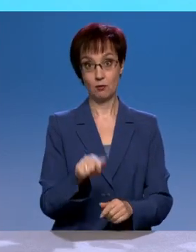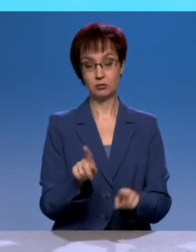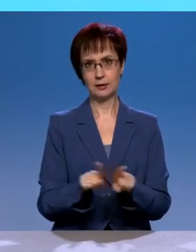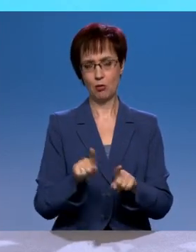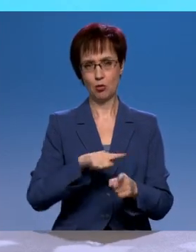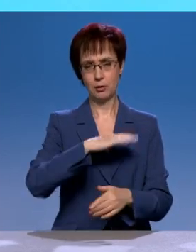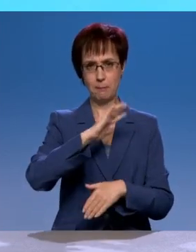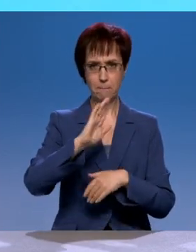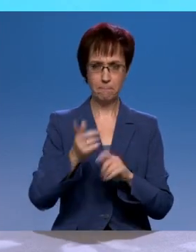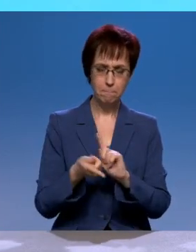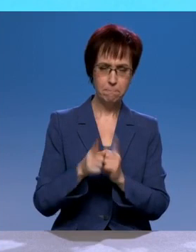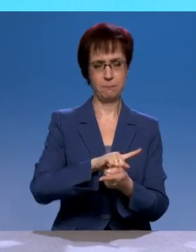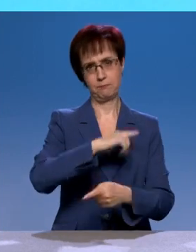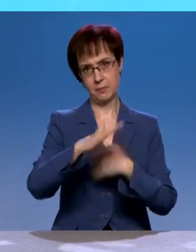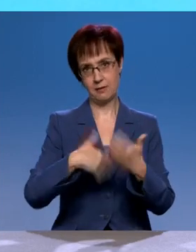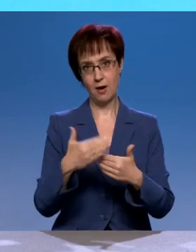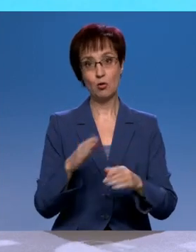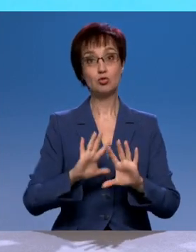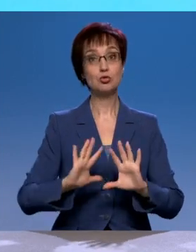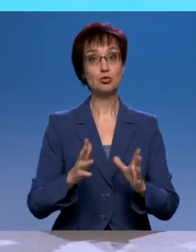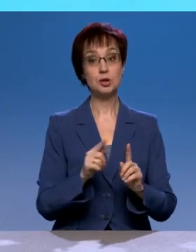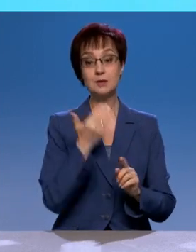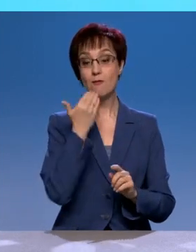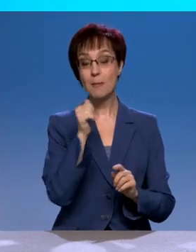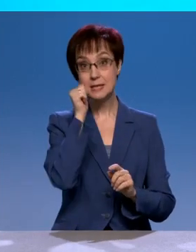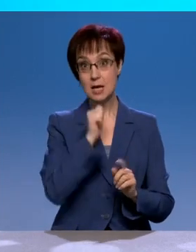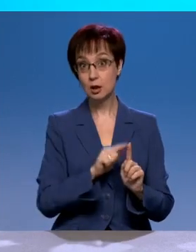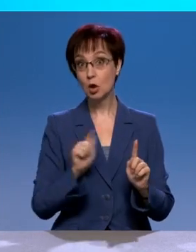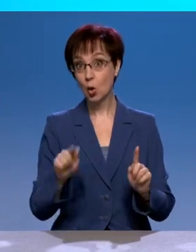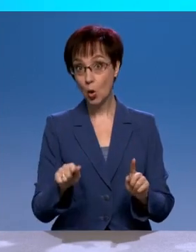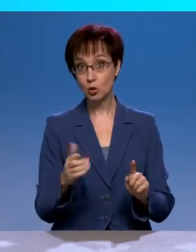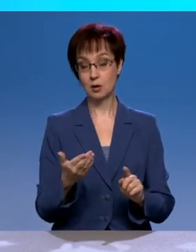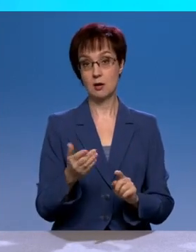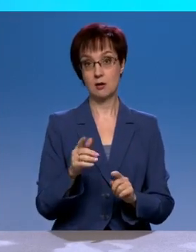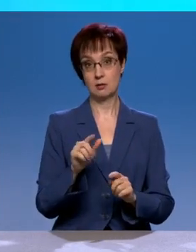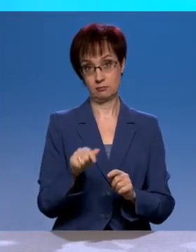ребром. Но я очень рад, что мы это сделали не в тренде, а мы это сделали путем там